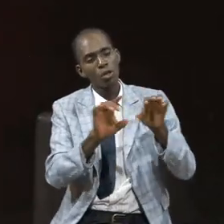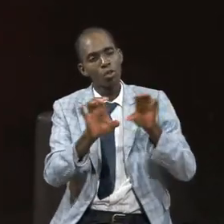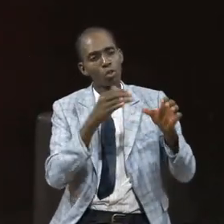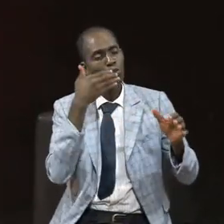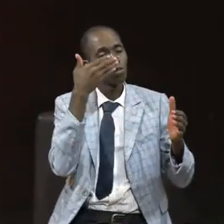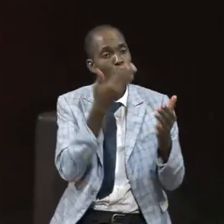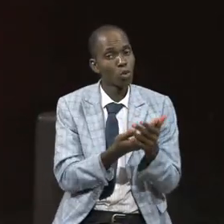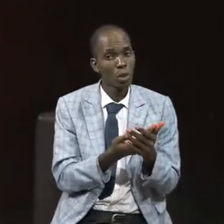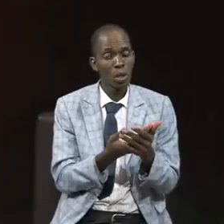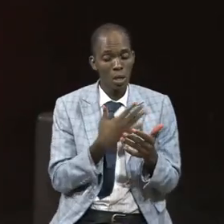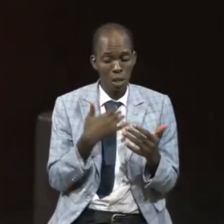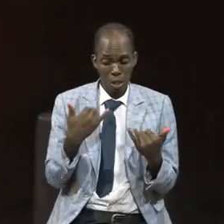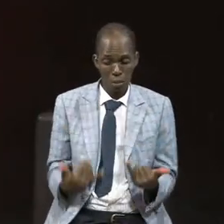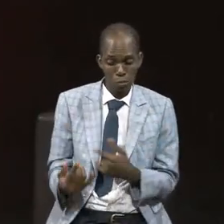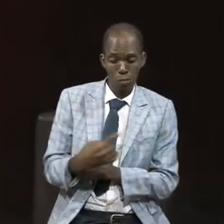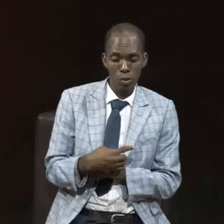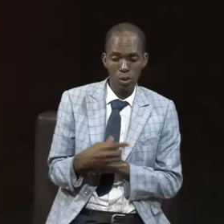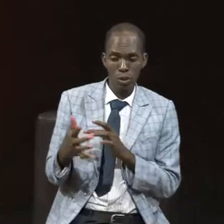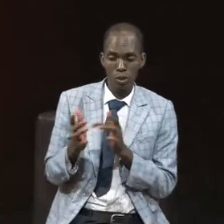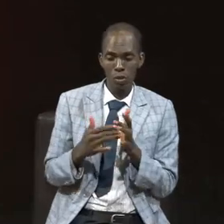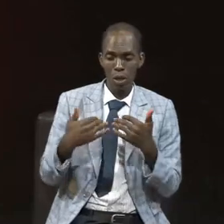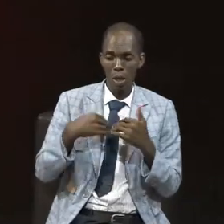lorsqu'il allait faisait du bien, aujourd'hui on l'a arrêté,